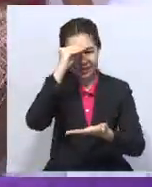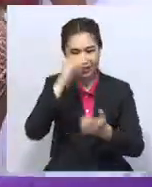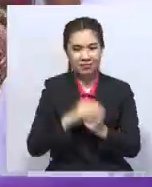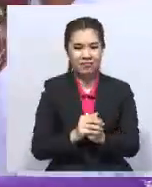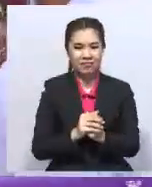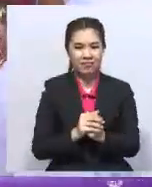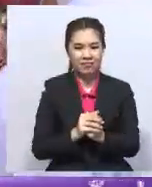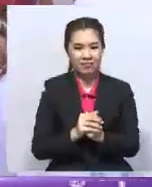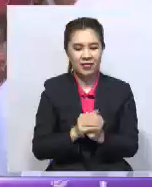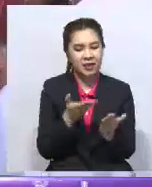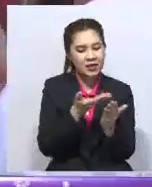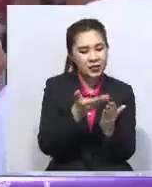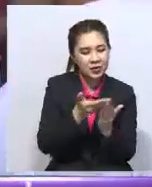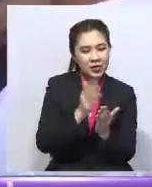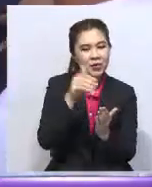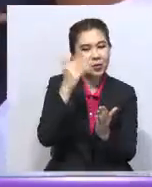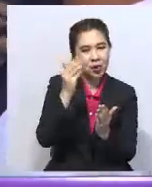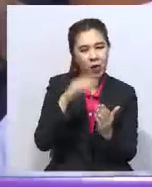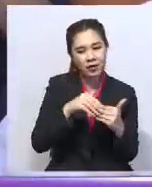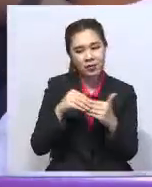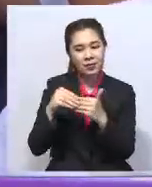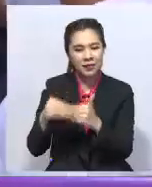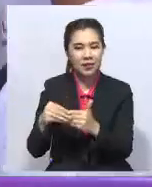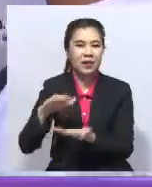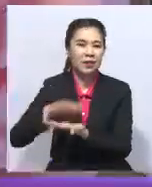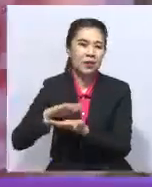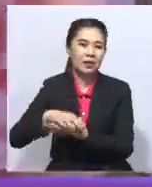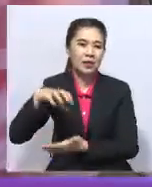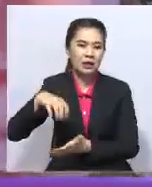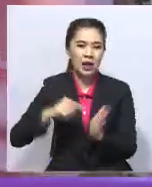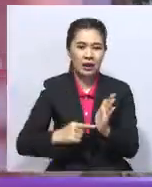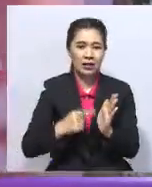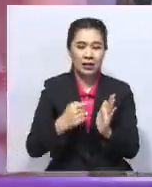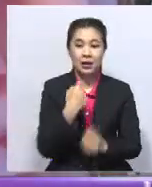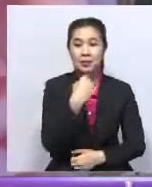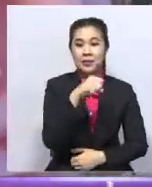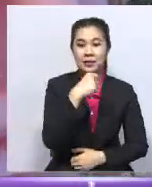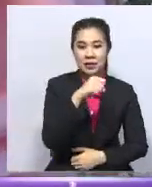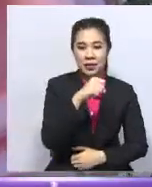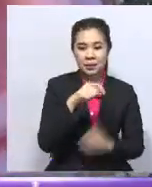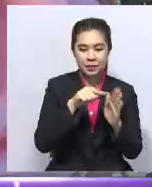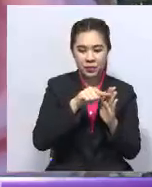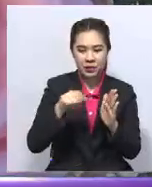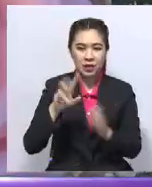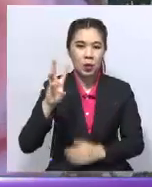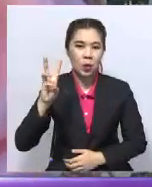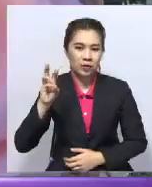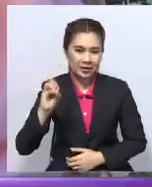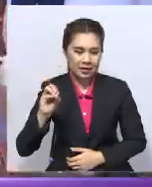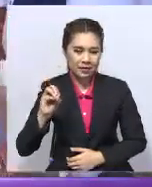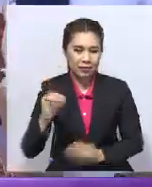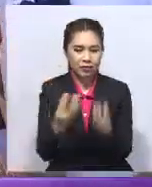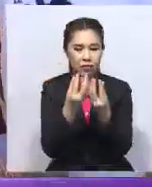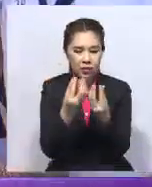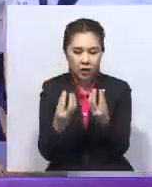ที่แวะซื้อก่อนเข้าโรงเรียนสำหรับราคาดอกกุหลาบขั้นต่ำก็อยู่ที่ดอกละประมาณ10บาทสูงสุดอยู่ที่60บาทหากจ